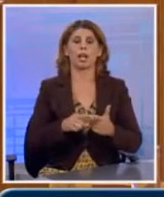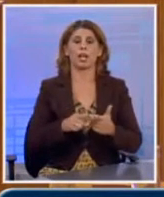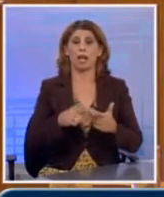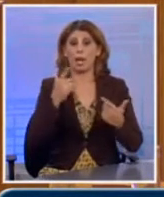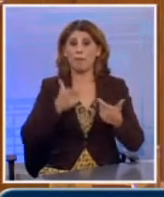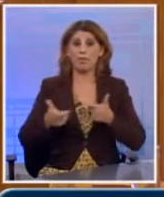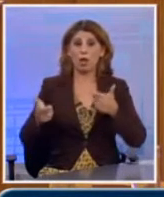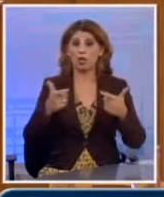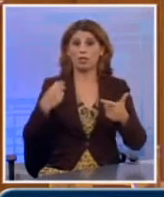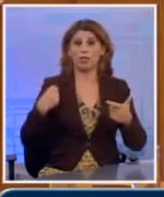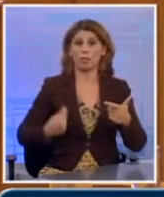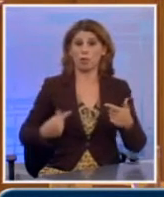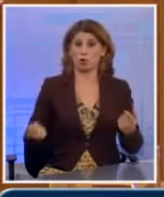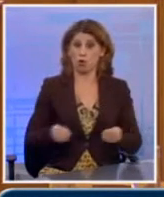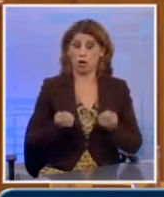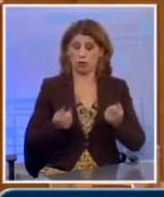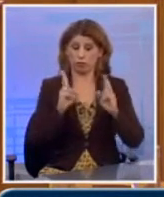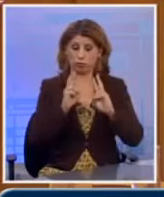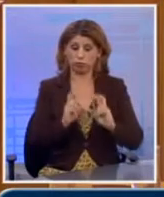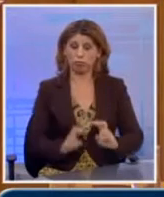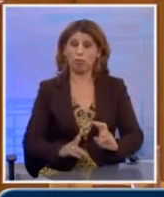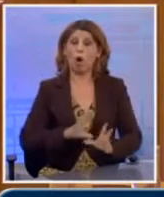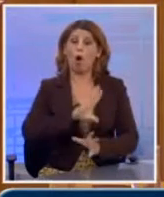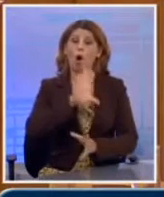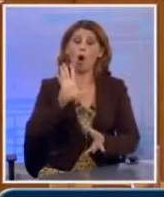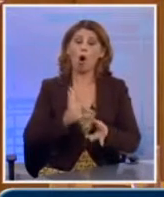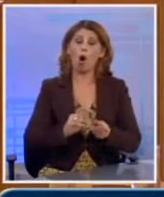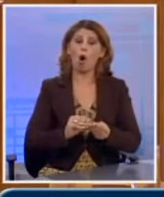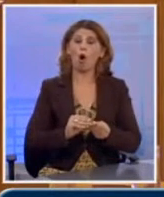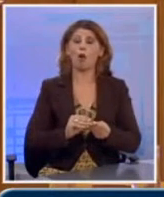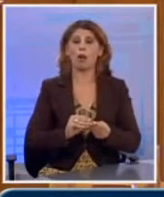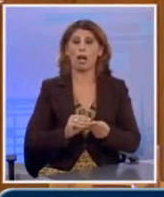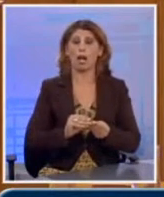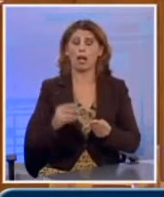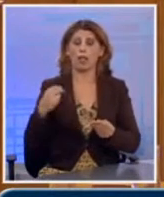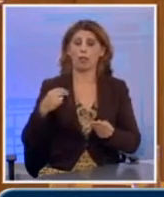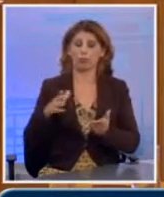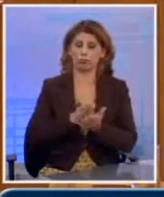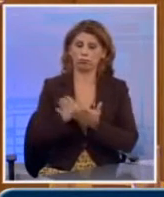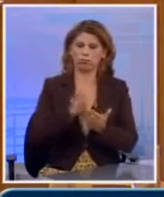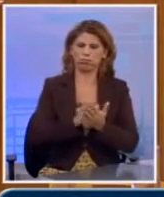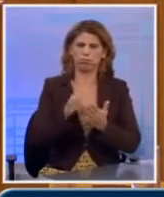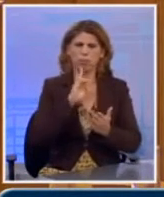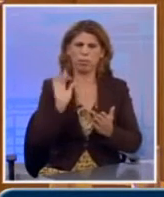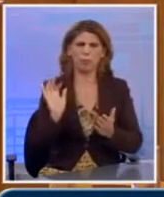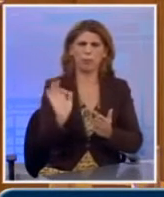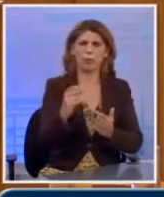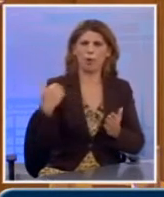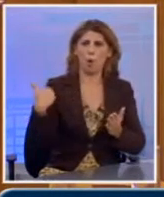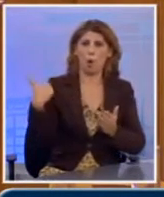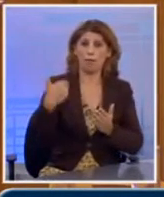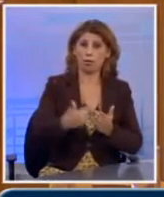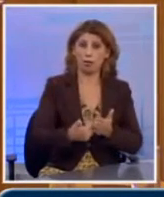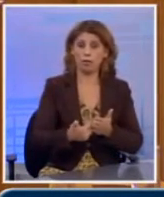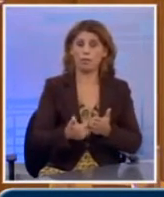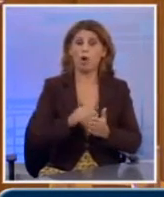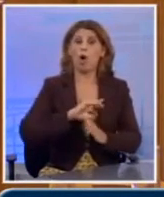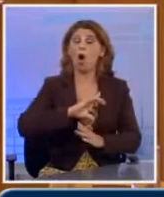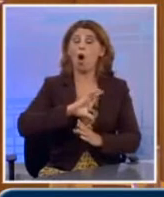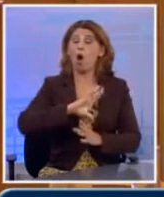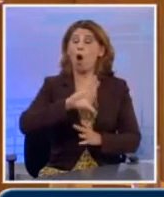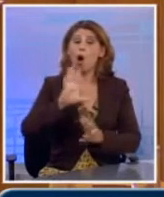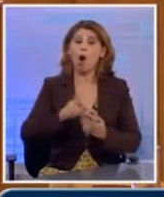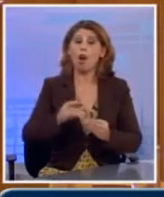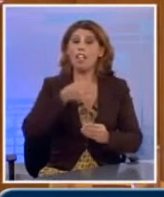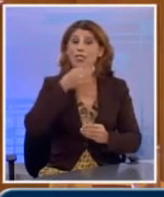δημοσίων έργων για διερεύνηση όλα τα δημοσιεύματα λάσπης, όλο αυτό το διάστημα, όλες τις δηλώσεις των